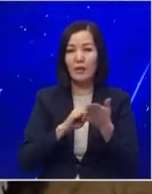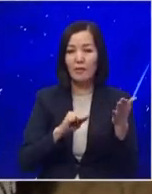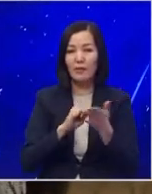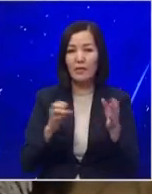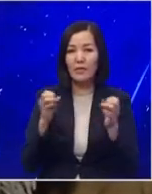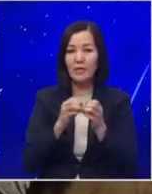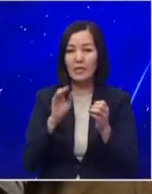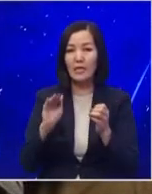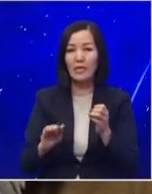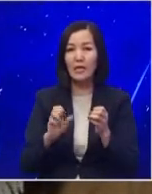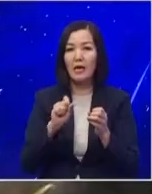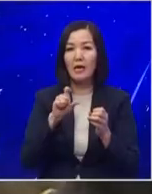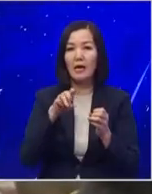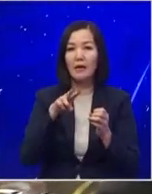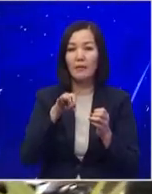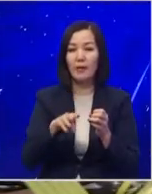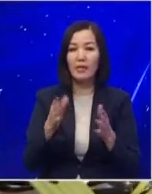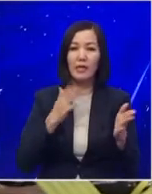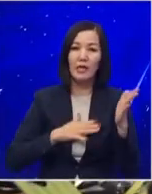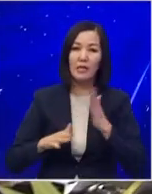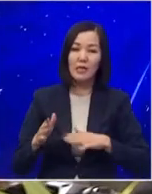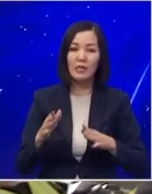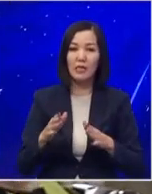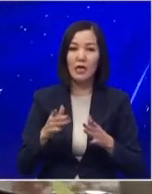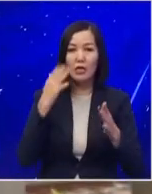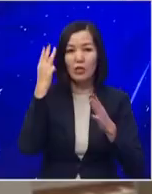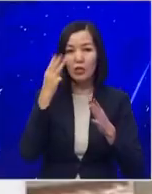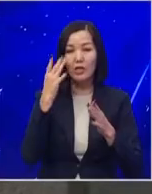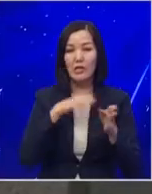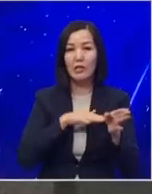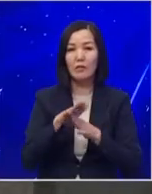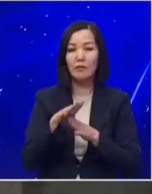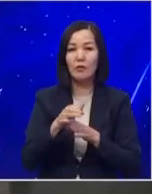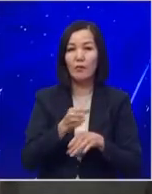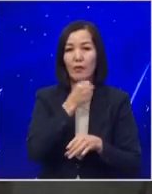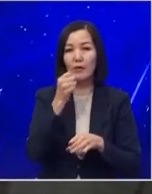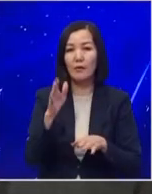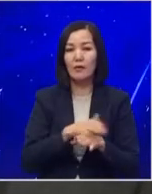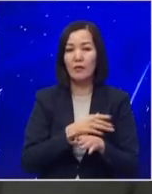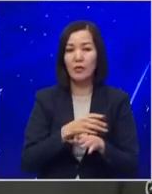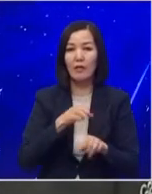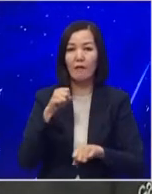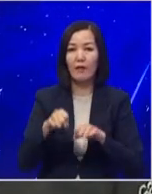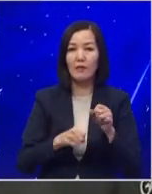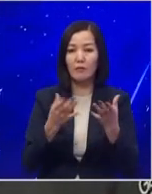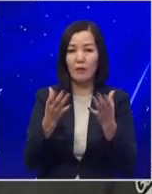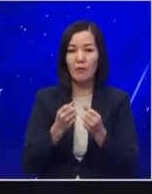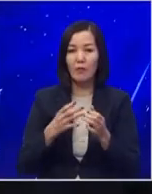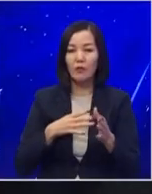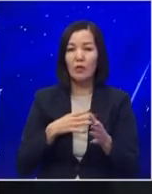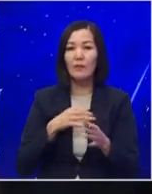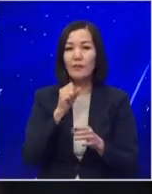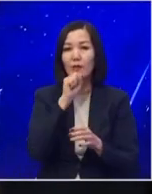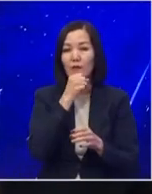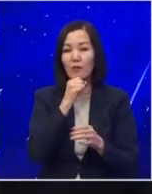десятилетний ахмад султан газы к радости мальчишки его желание исполнилось и подросток получил долгожданный подарок велосипед а в роли деда мороза